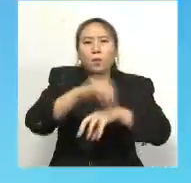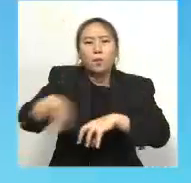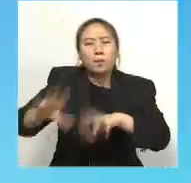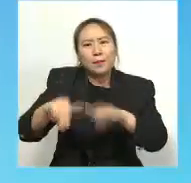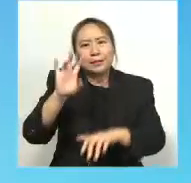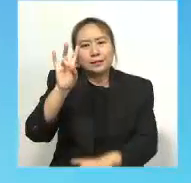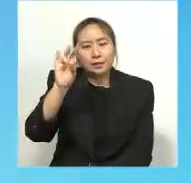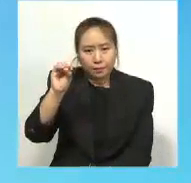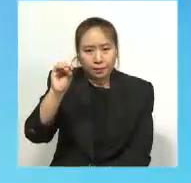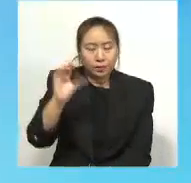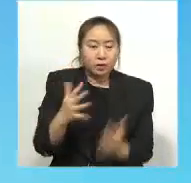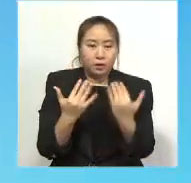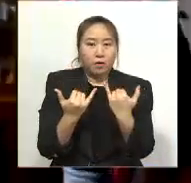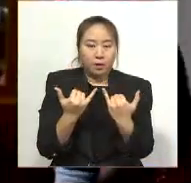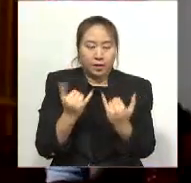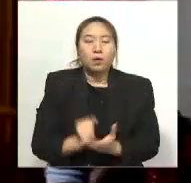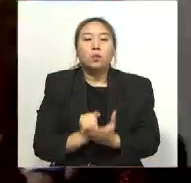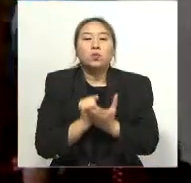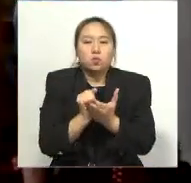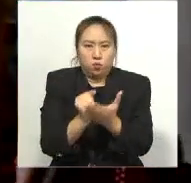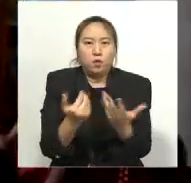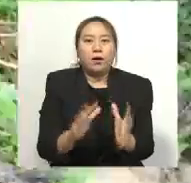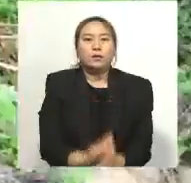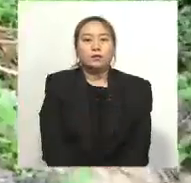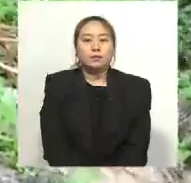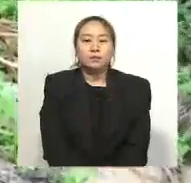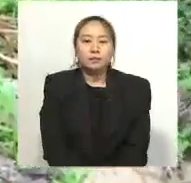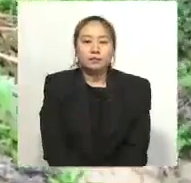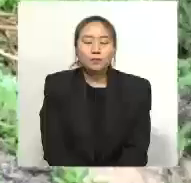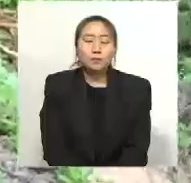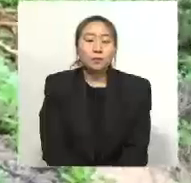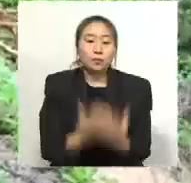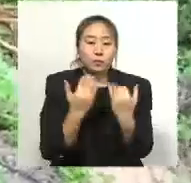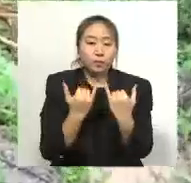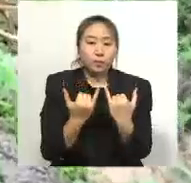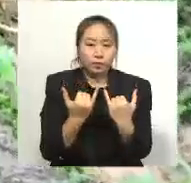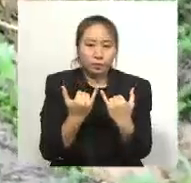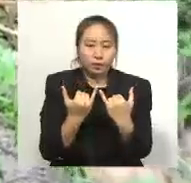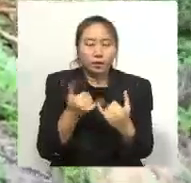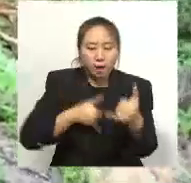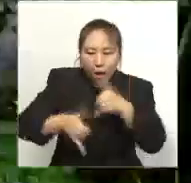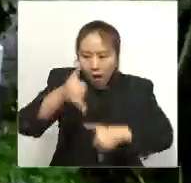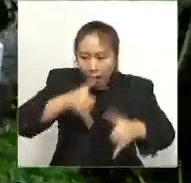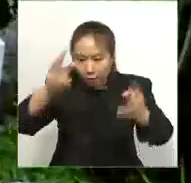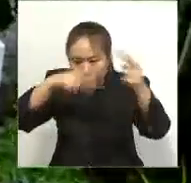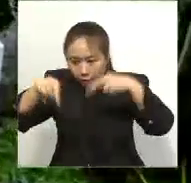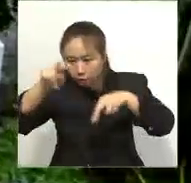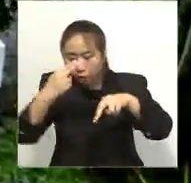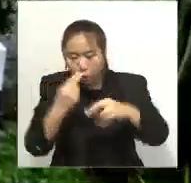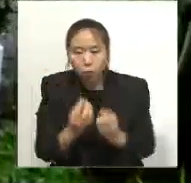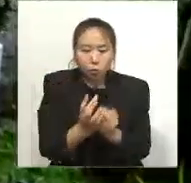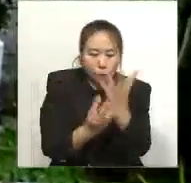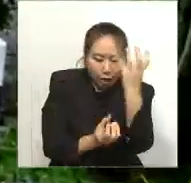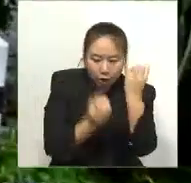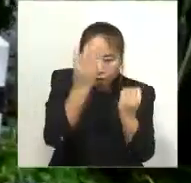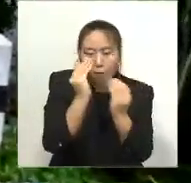ะเบื้องต้นค่ะเจ้าหน้าที่ก็ให้ความช่วยเหลือแล้วนะคะโดยวันนี้ค่ะเจ้าหน้าที่จะออกสำรวจความเสียหายทางการเกษ